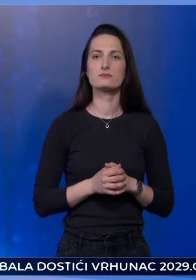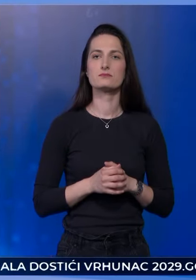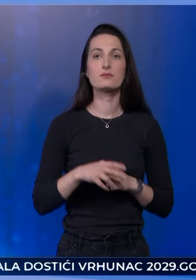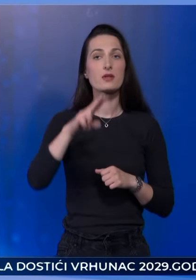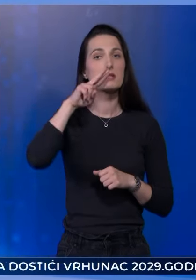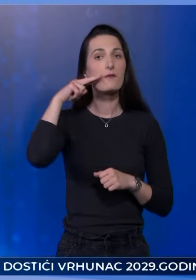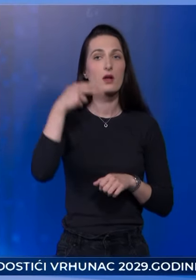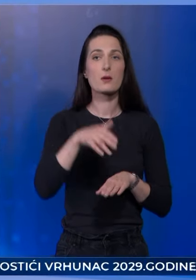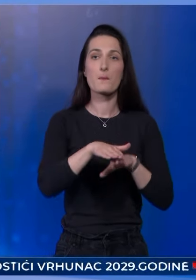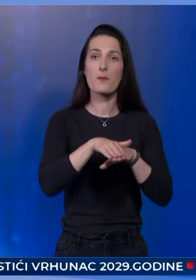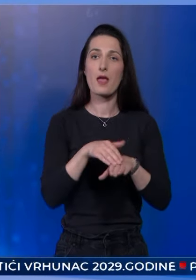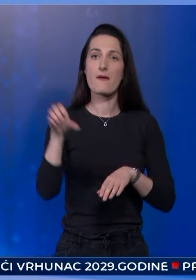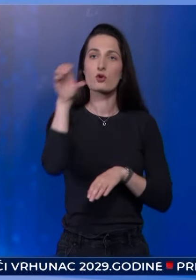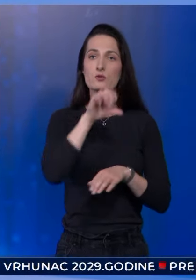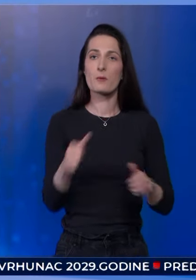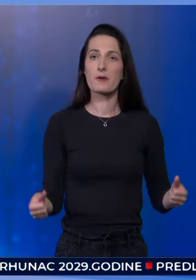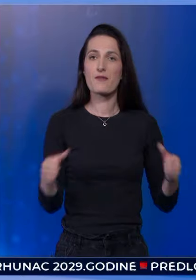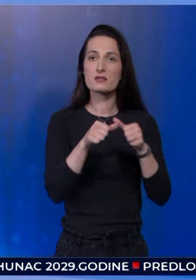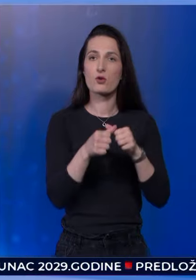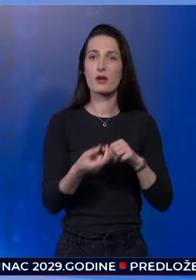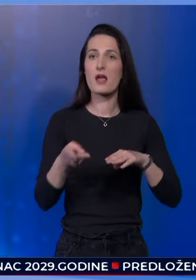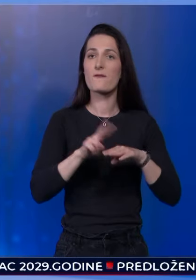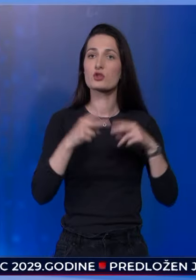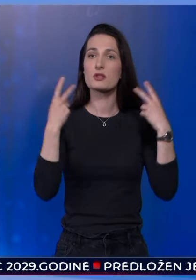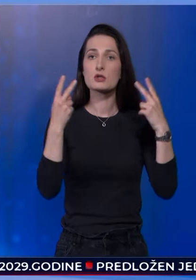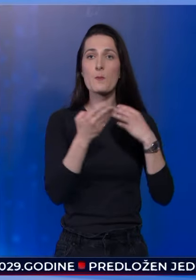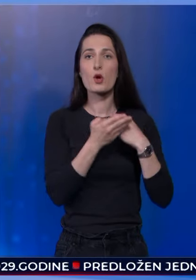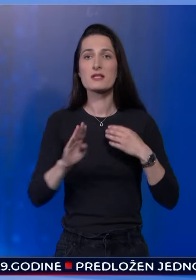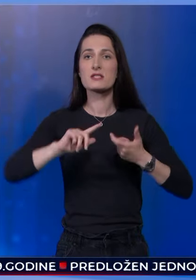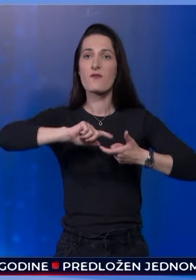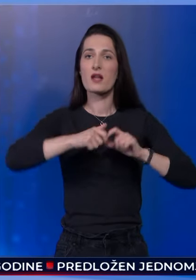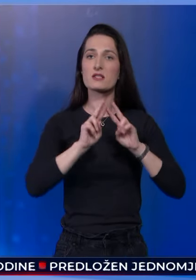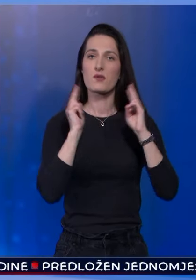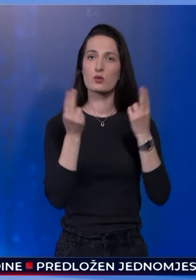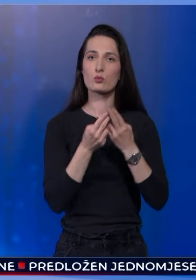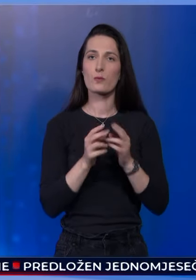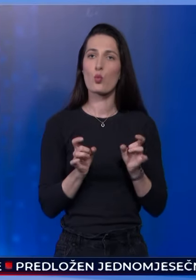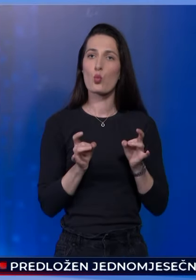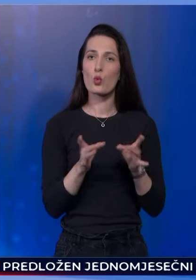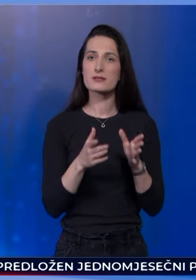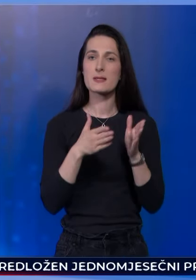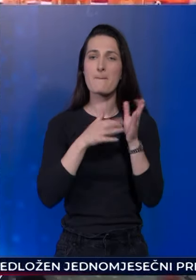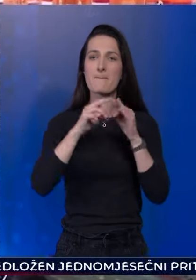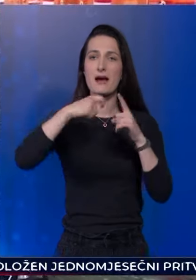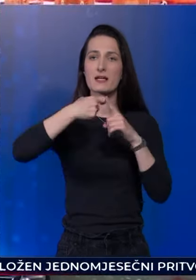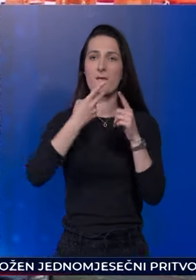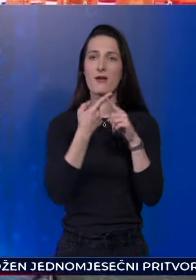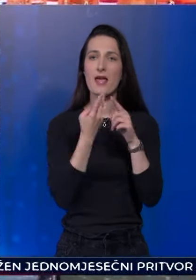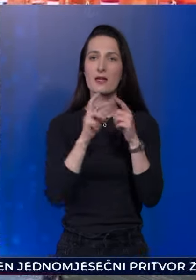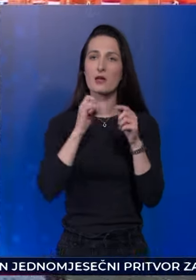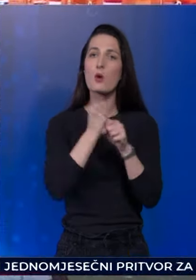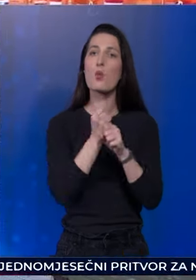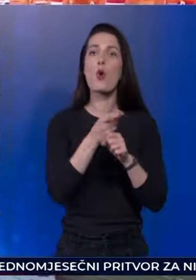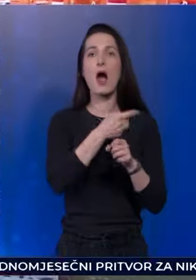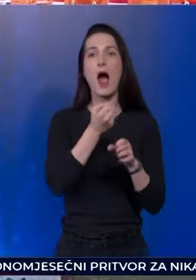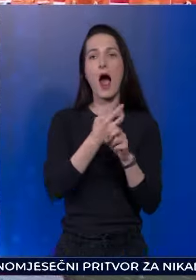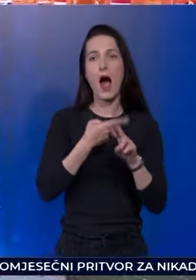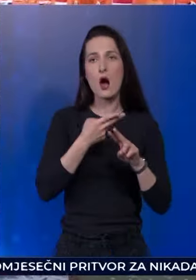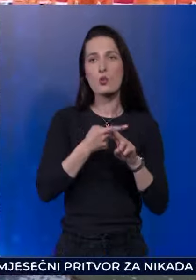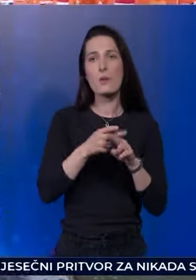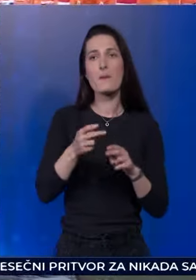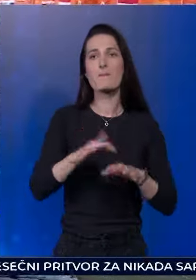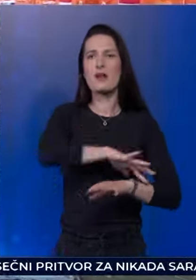Za dva dana počinje Evropsko prvenstvo najvažnije sporedne stvari na svijetu. Ulica Mark Tveg u Hagu